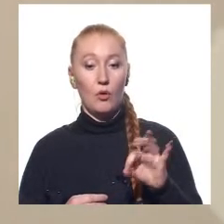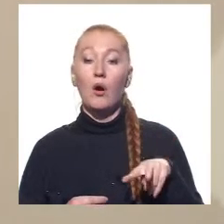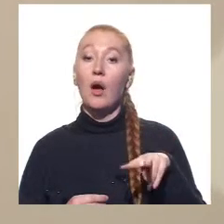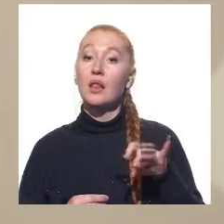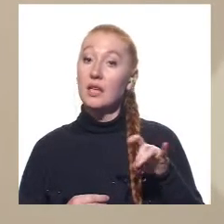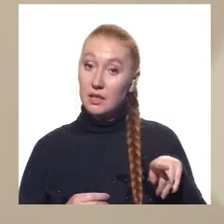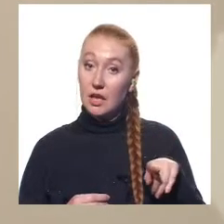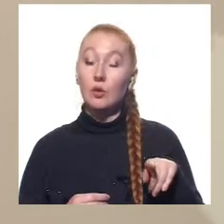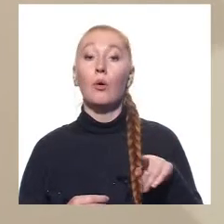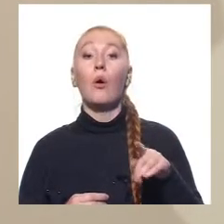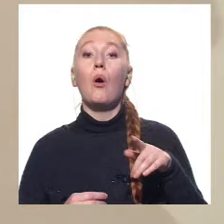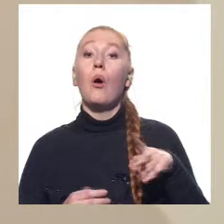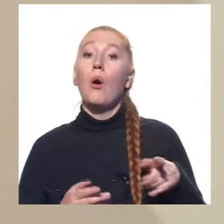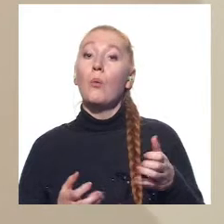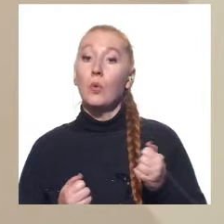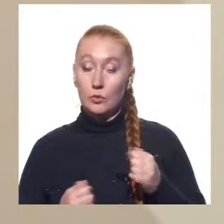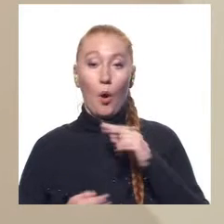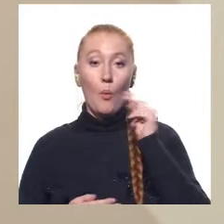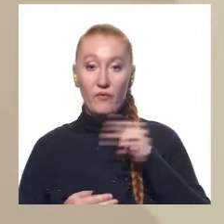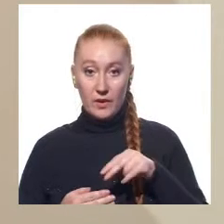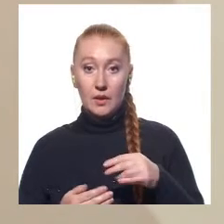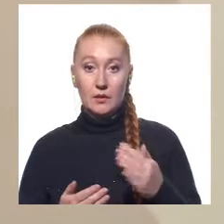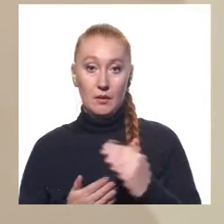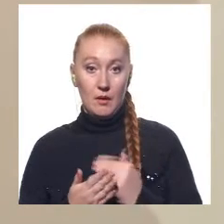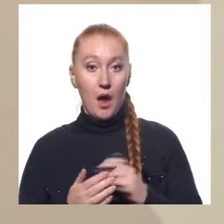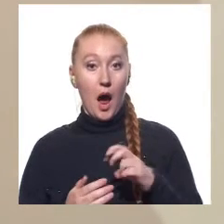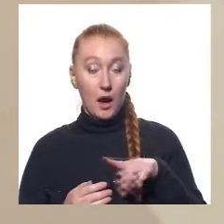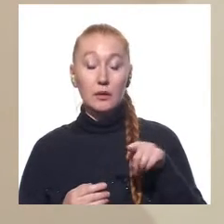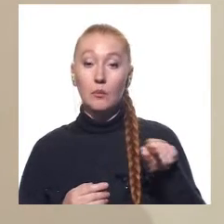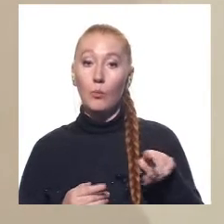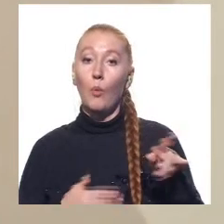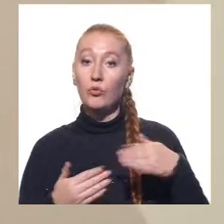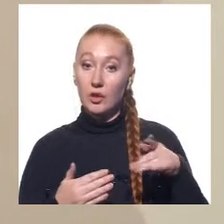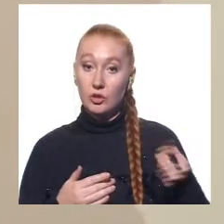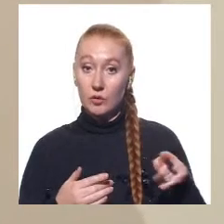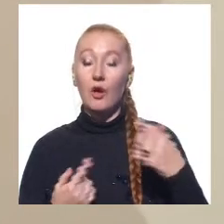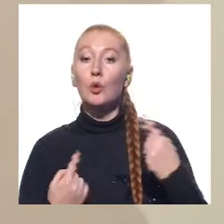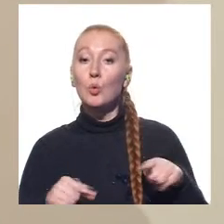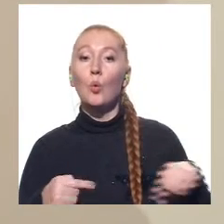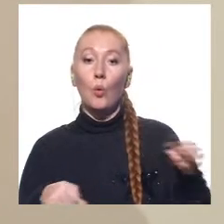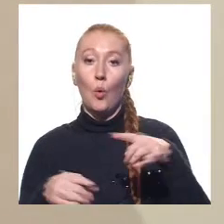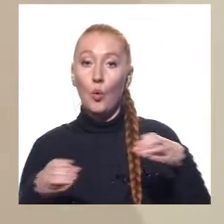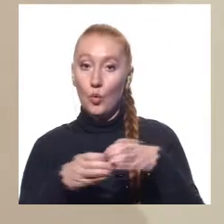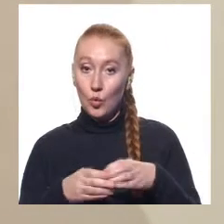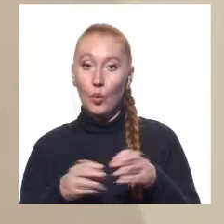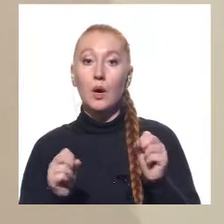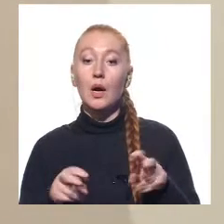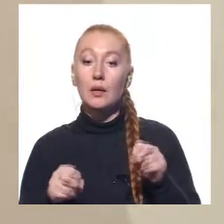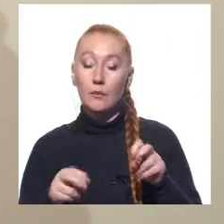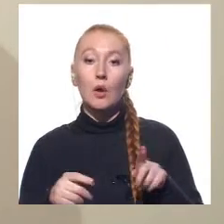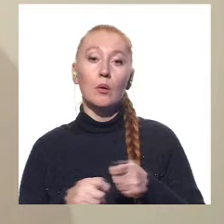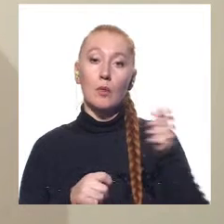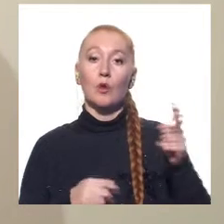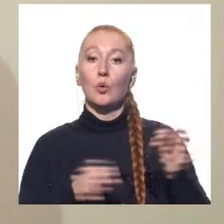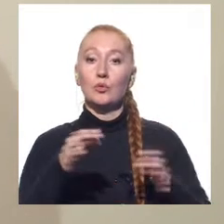Лисенка Михайло Олександрович отримав винувальний акт, і відносно нього інших учасників організованої групи кримінальне провадження направлено до